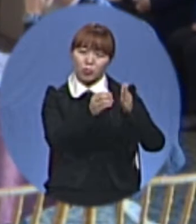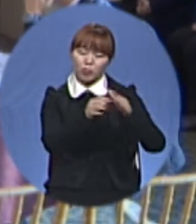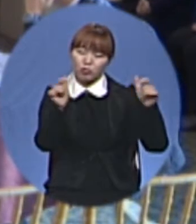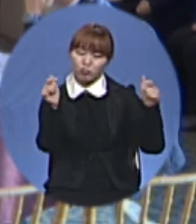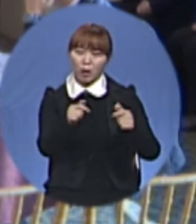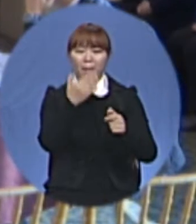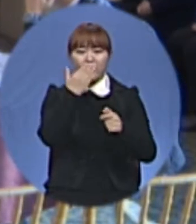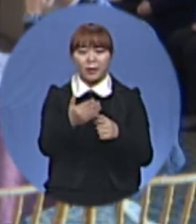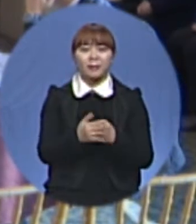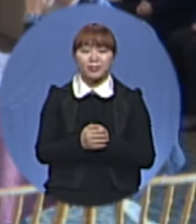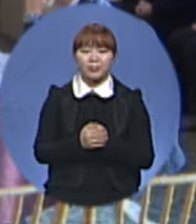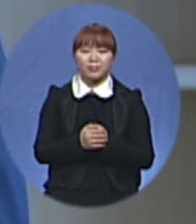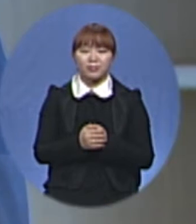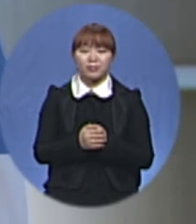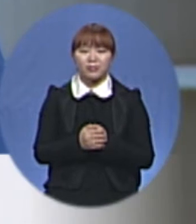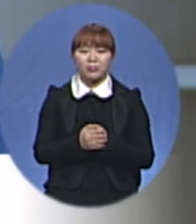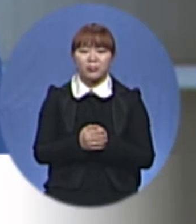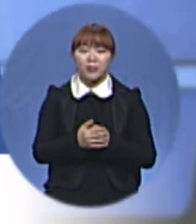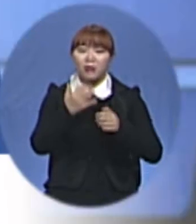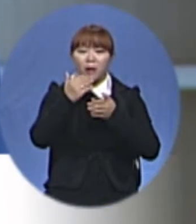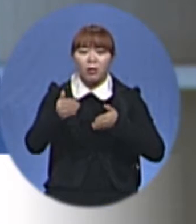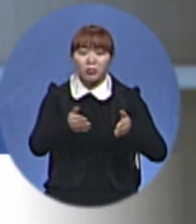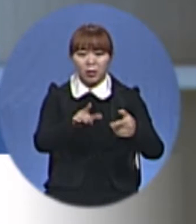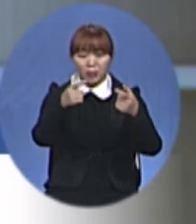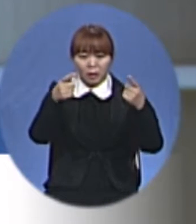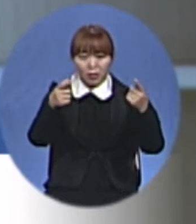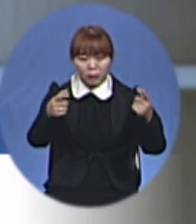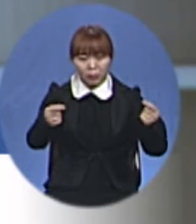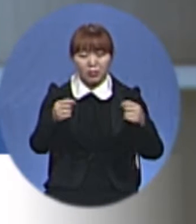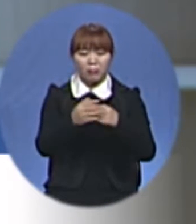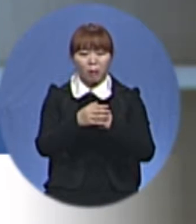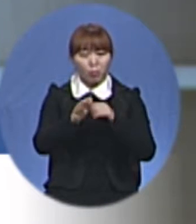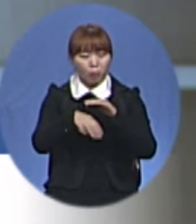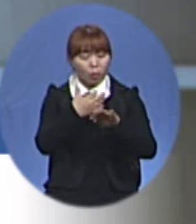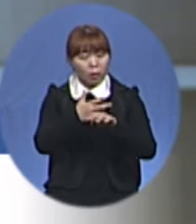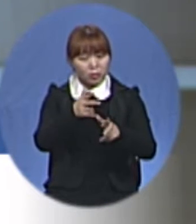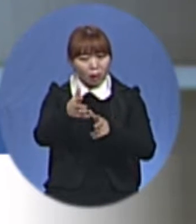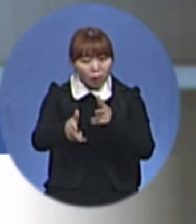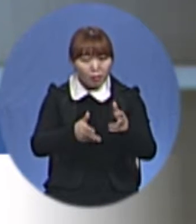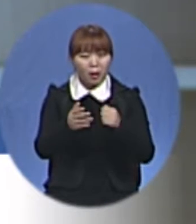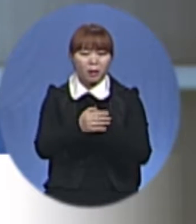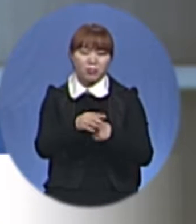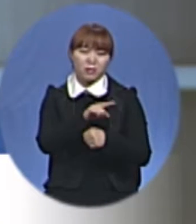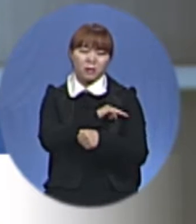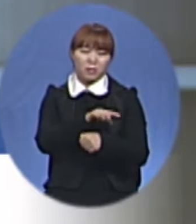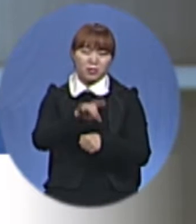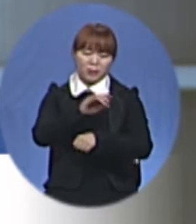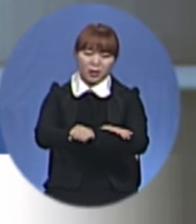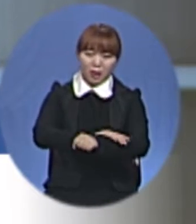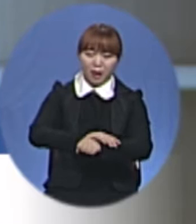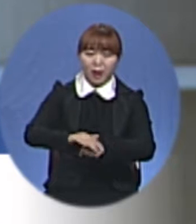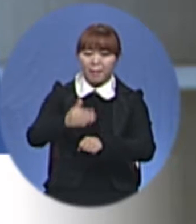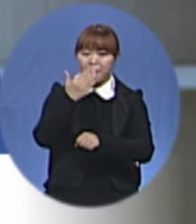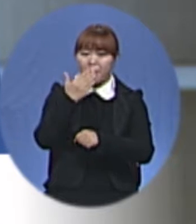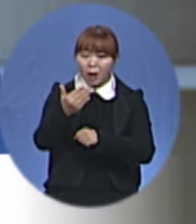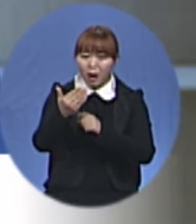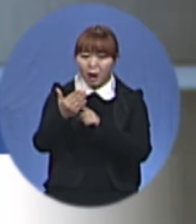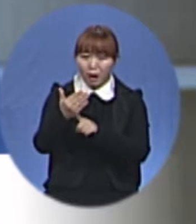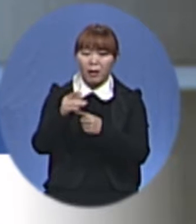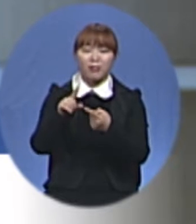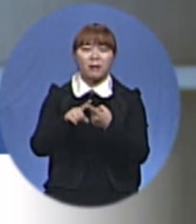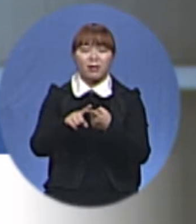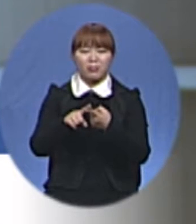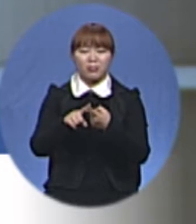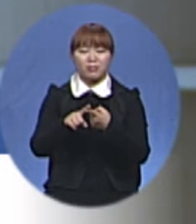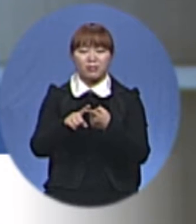줄이는 셈입니다. 경기도가 이런 프론티어 사업에 가장 잘할 수 있다는 그런